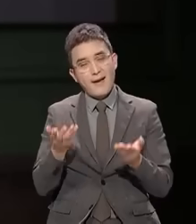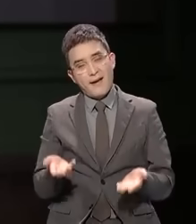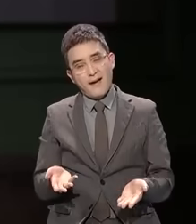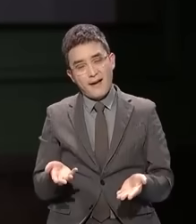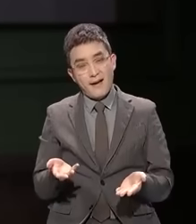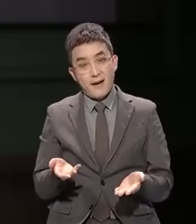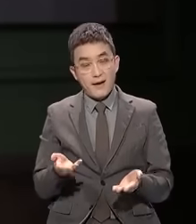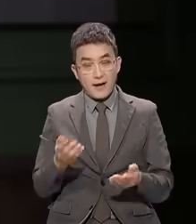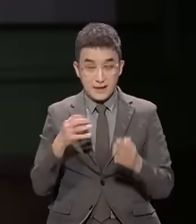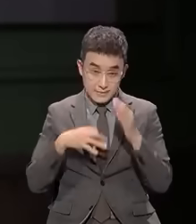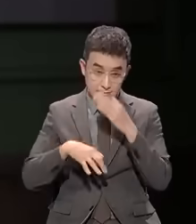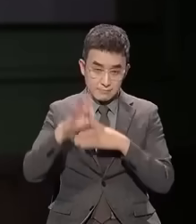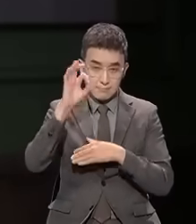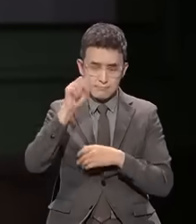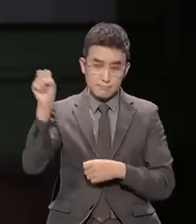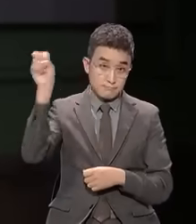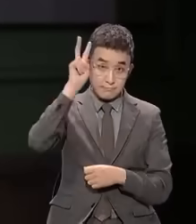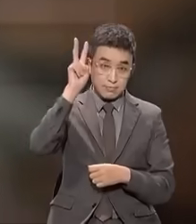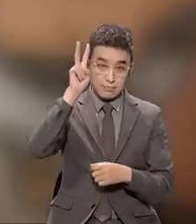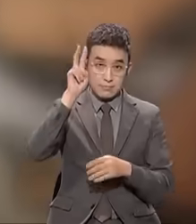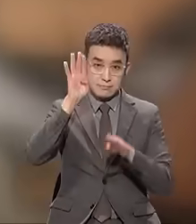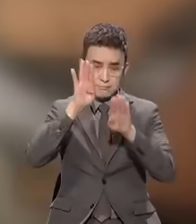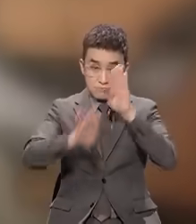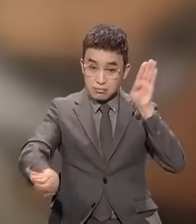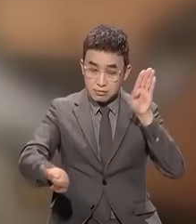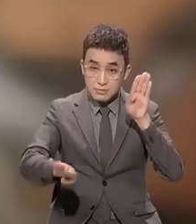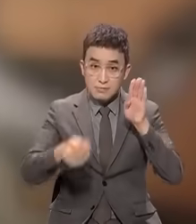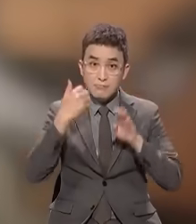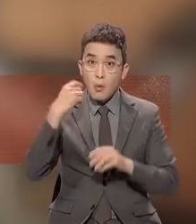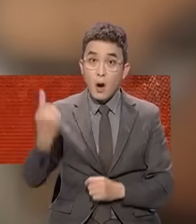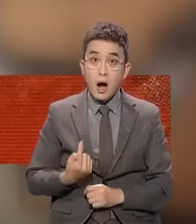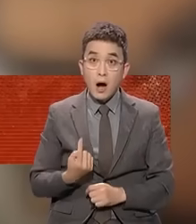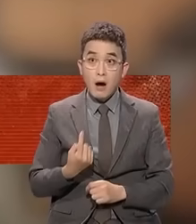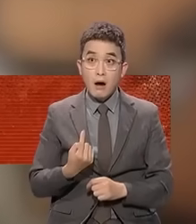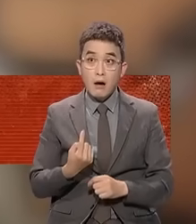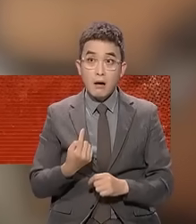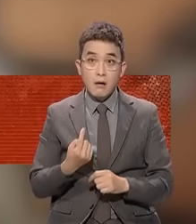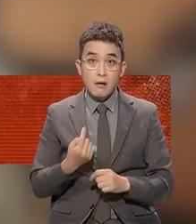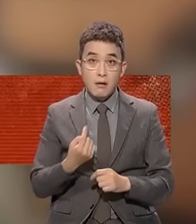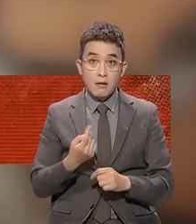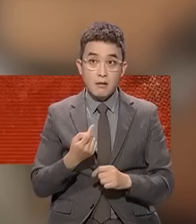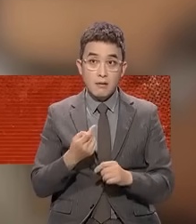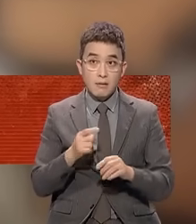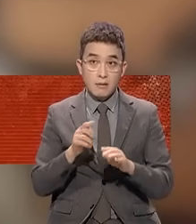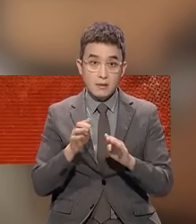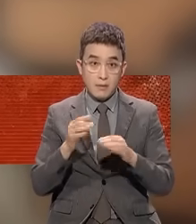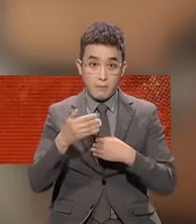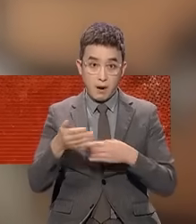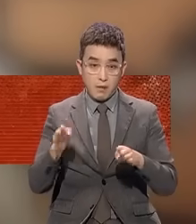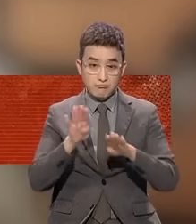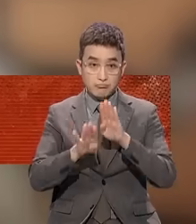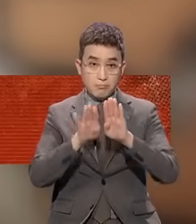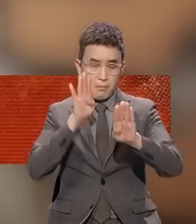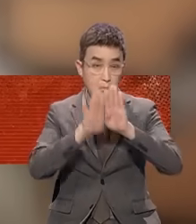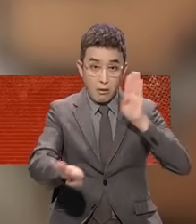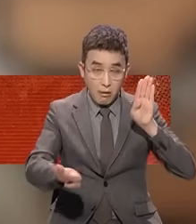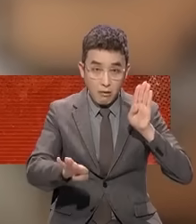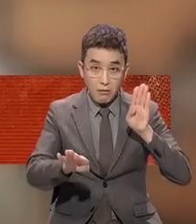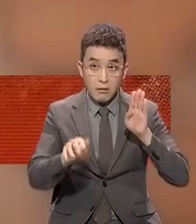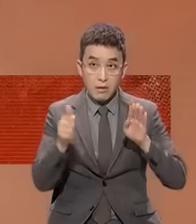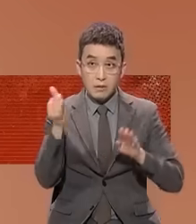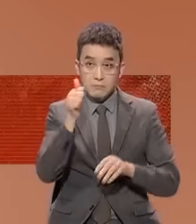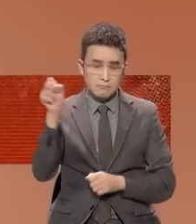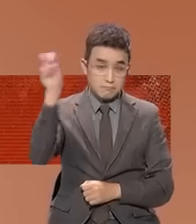다음날 아침 무단 침입 사건을 겪게 된 겁니다. 갑자기 부부의 객실 문이 벌컥 열렸고요. 한 남성이 객실